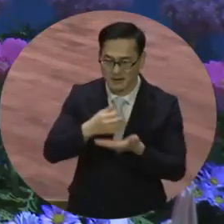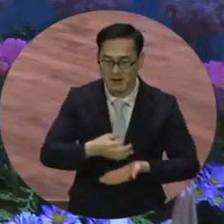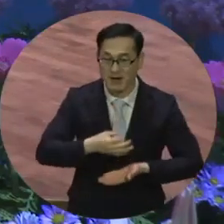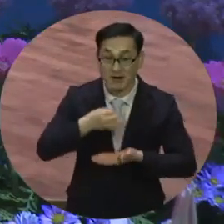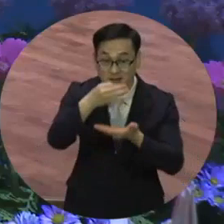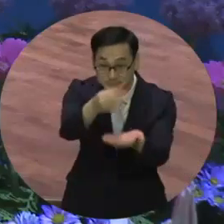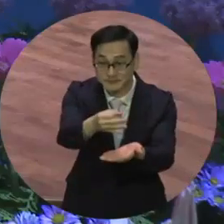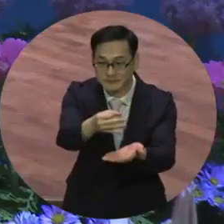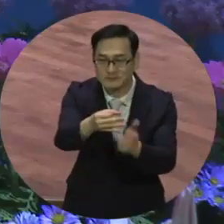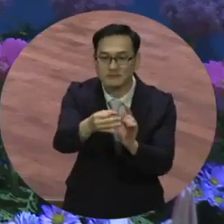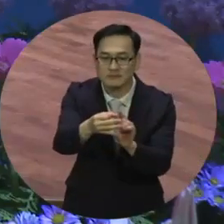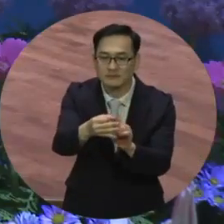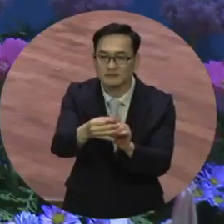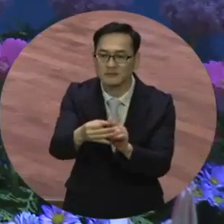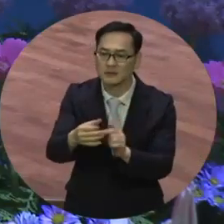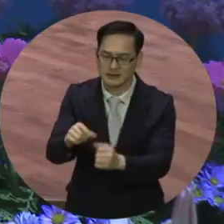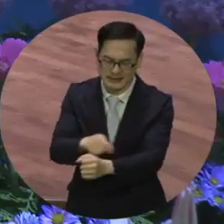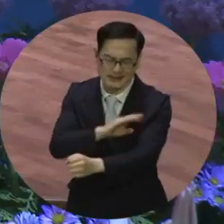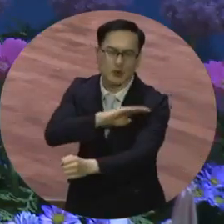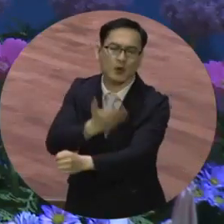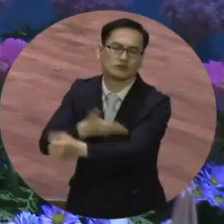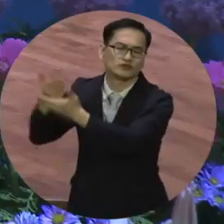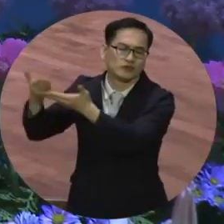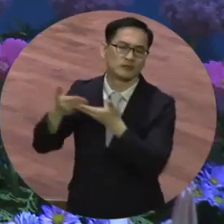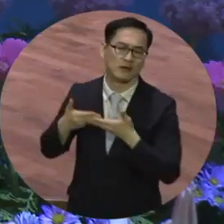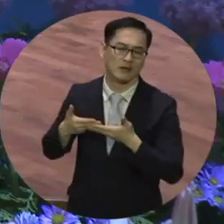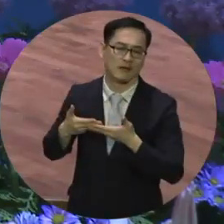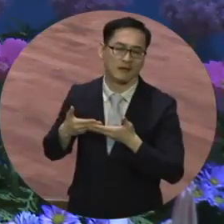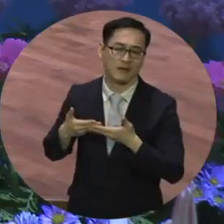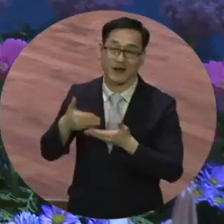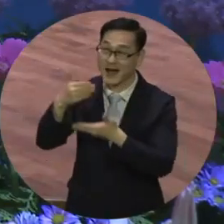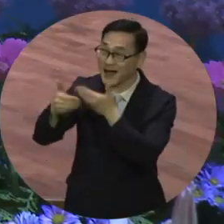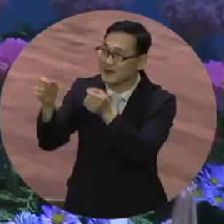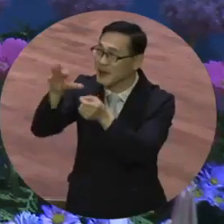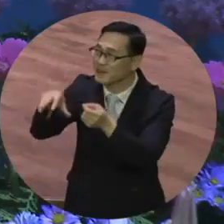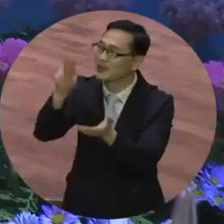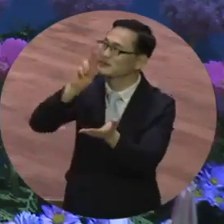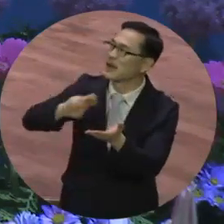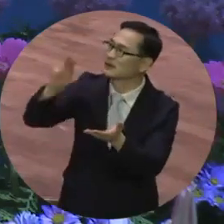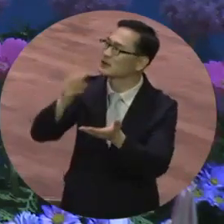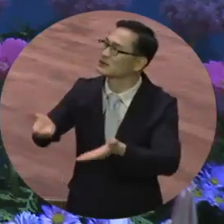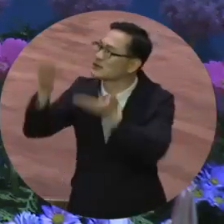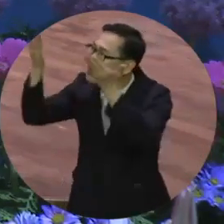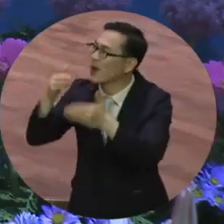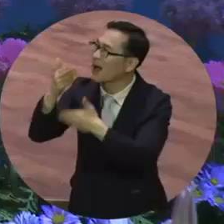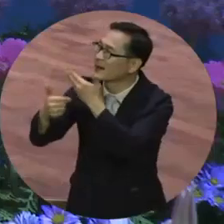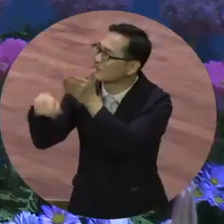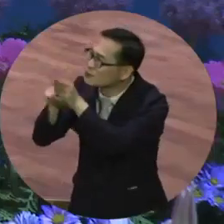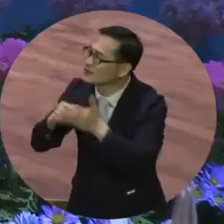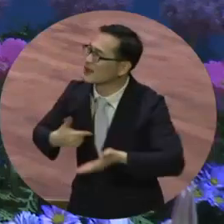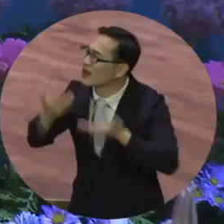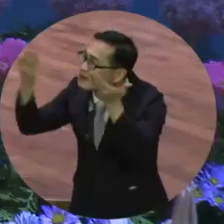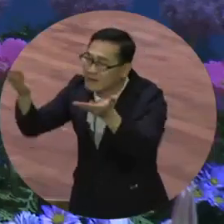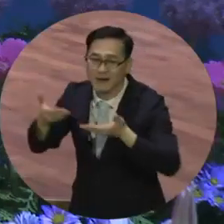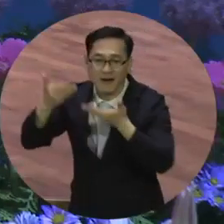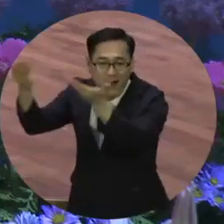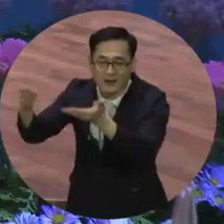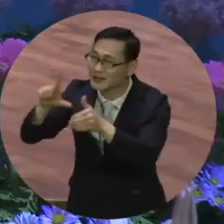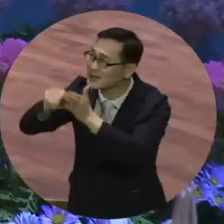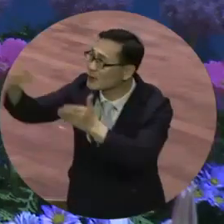내가 어떻게 주의 이름을 찬양할 수 있는 이런 특권을 주셨습니까? 어떻게 주를 위해서 헌신할 수 있는 기회를